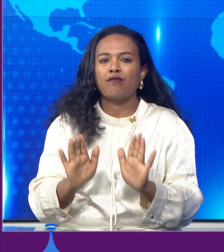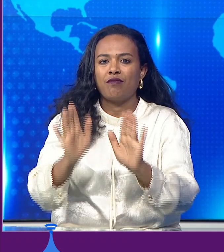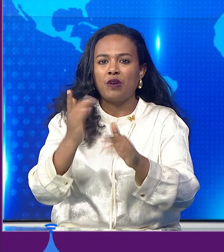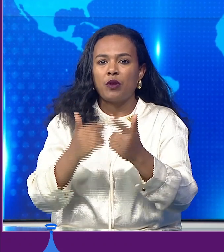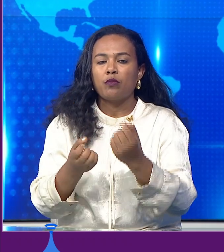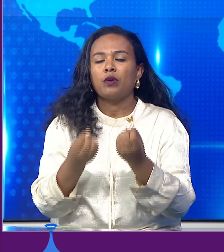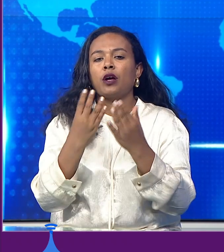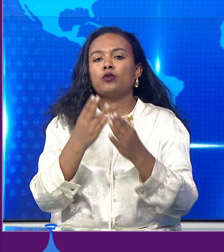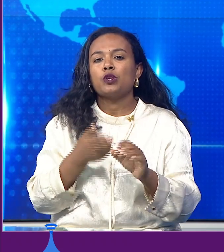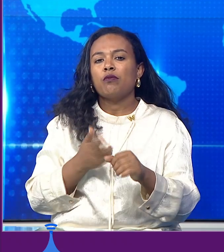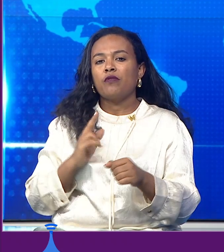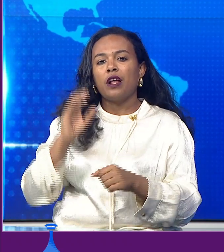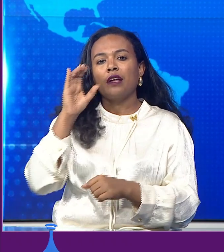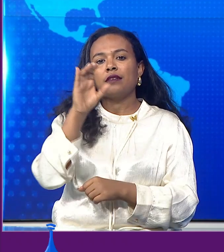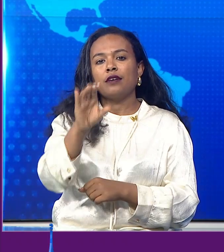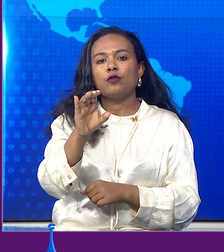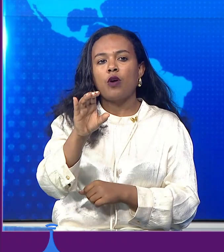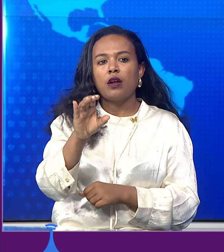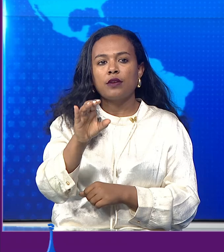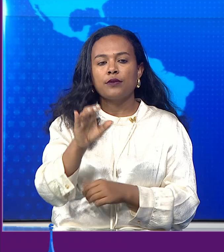በርካቶች ለመፈናቀል ተገደዋል።